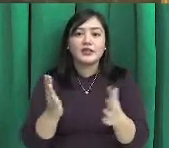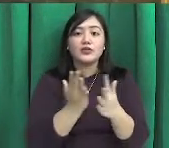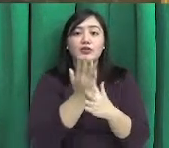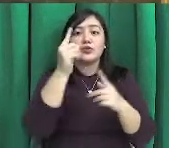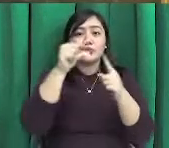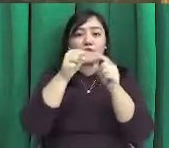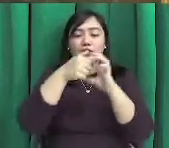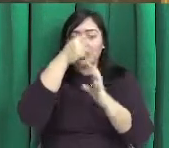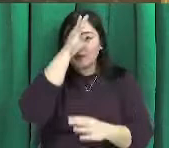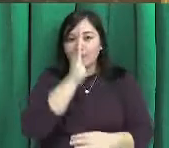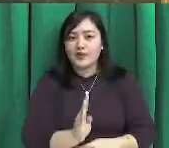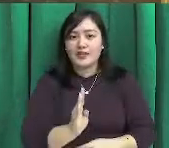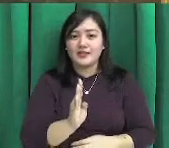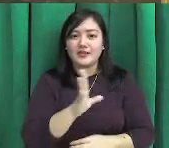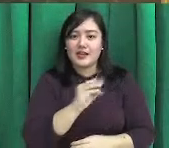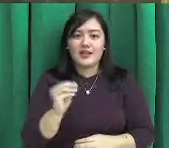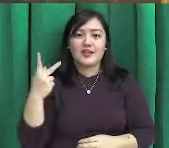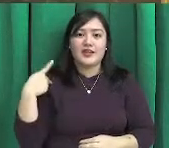us about it?